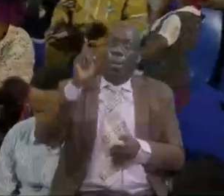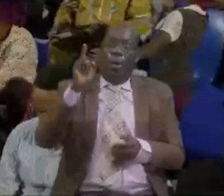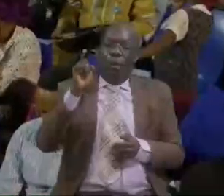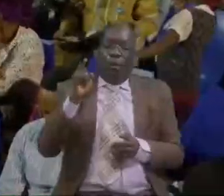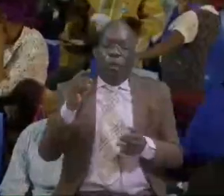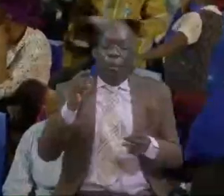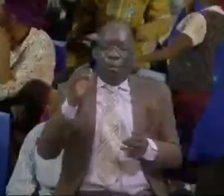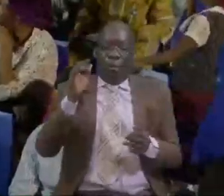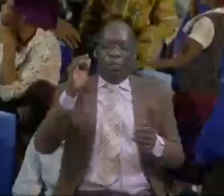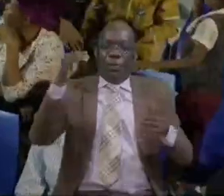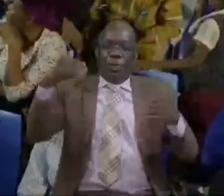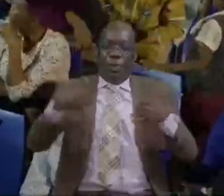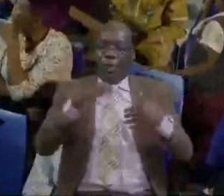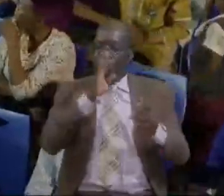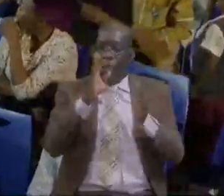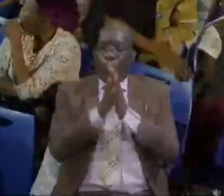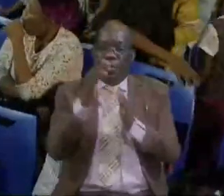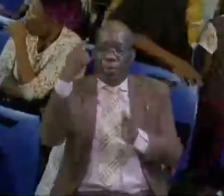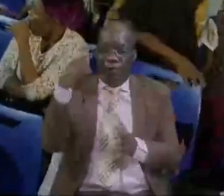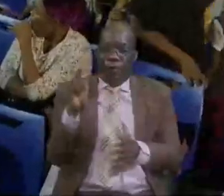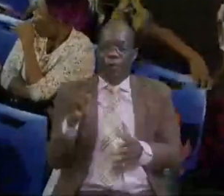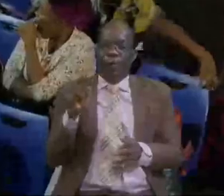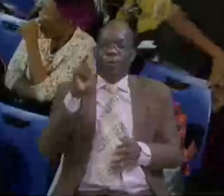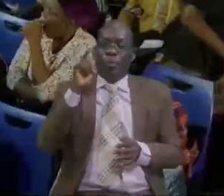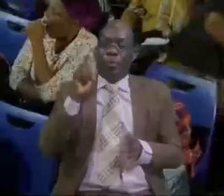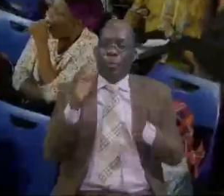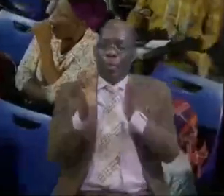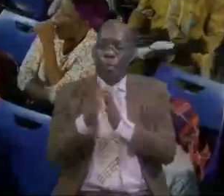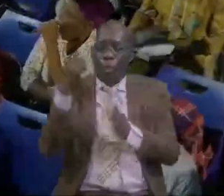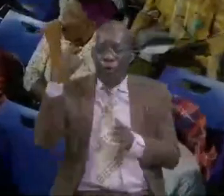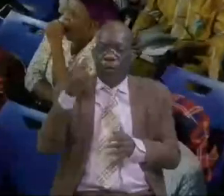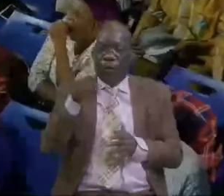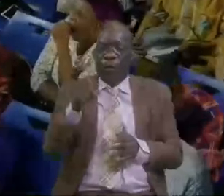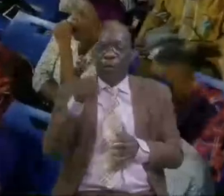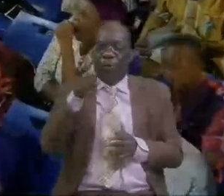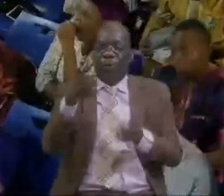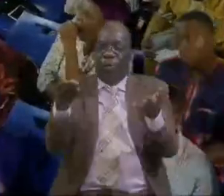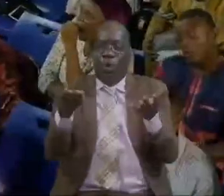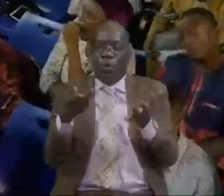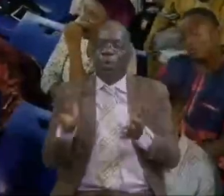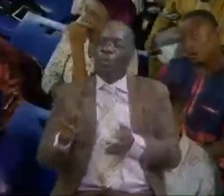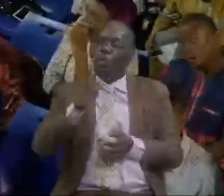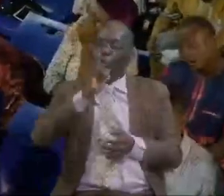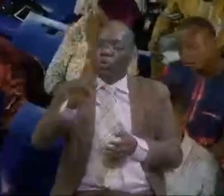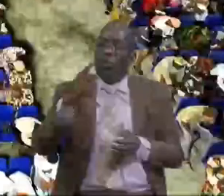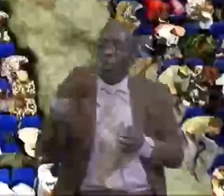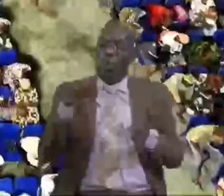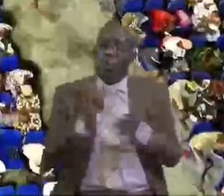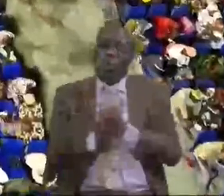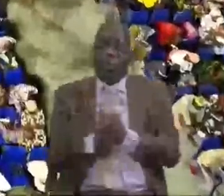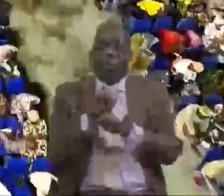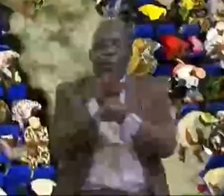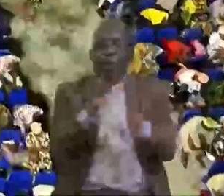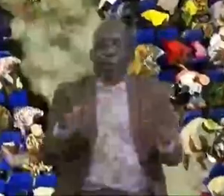pour lequel lui-même priait, il intercédait pour toi. Maintenant, tu veux la réalité de ce